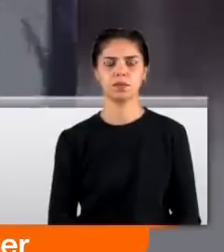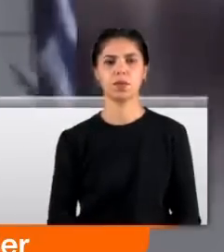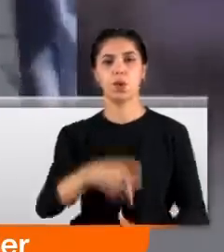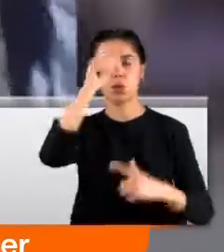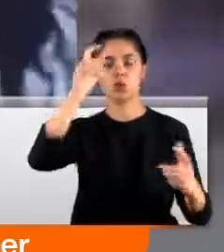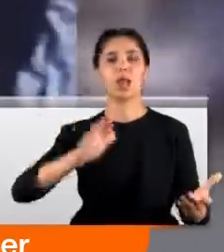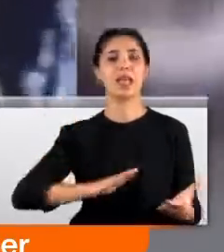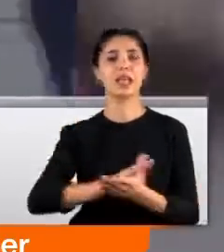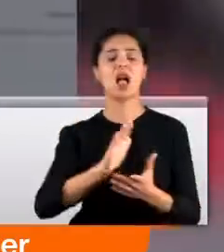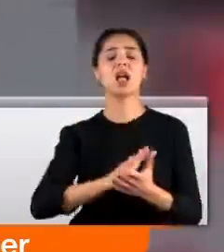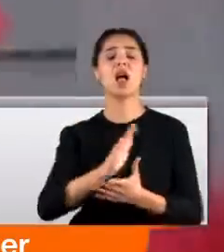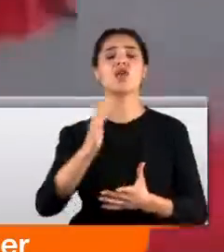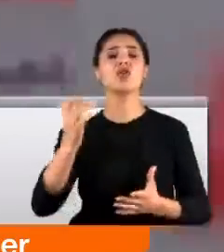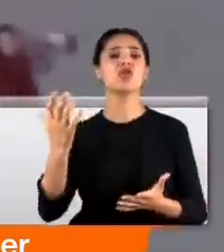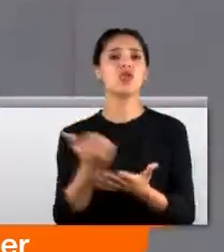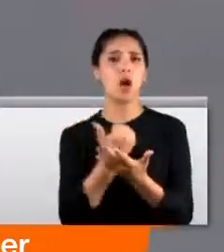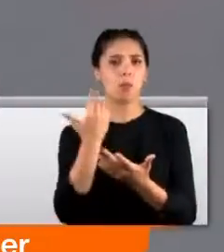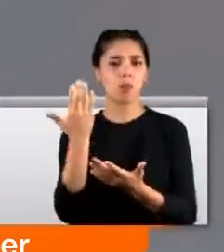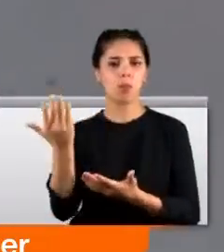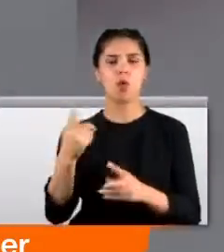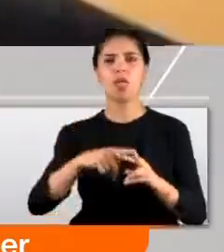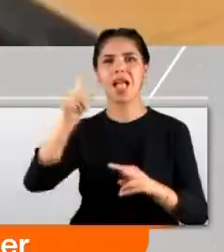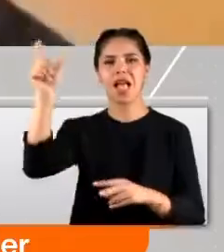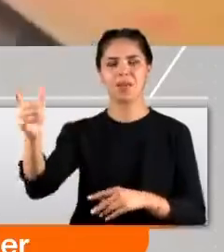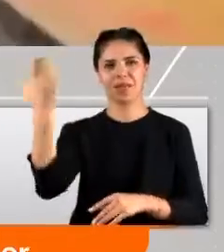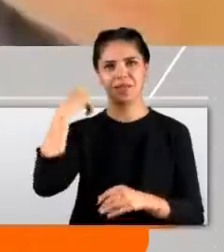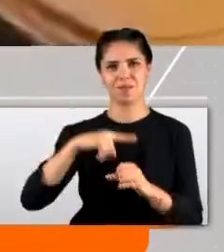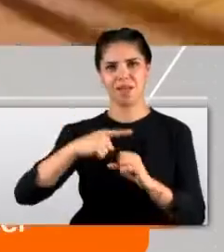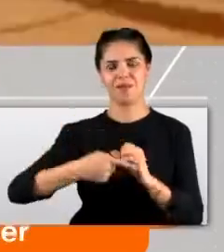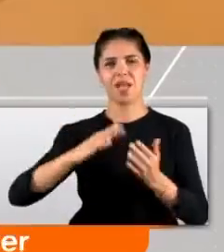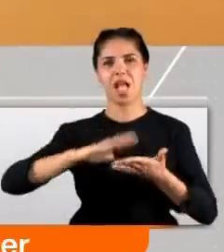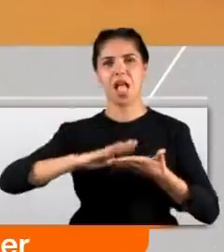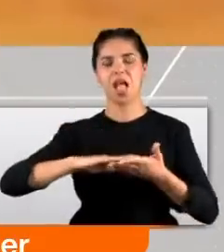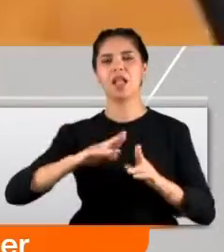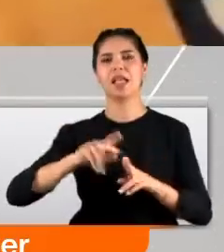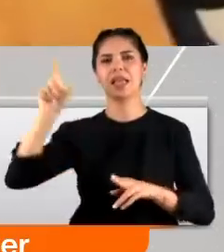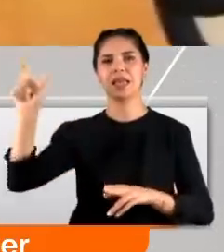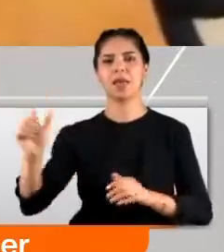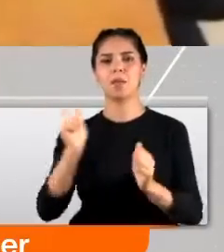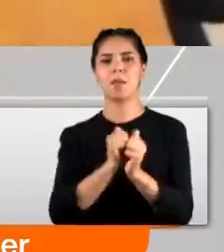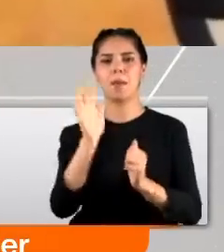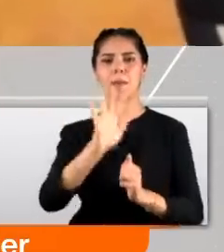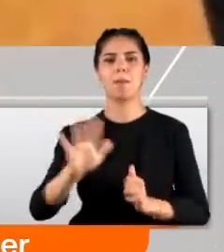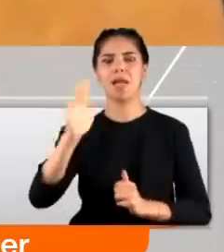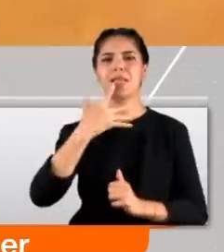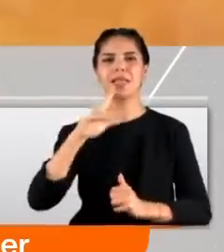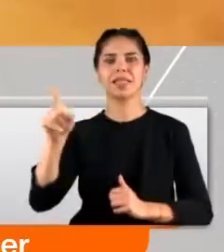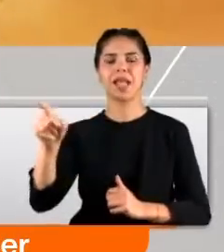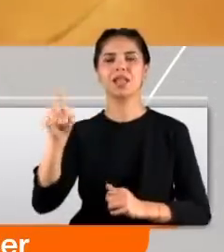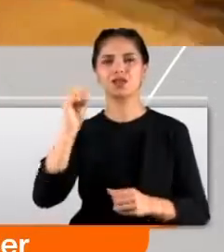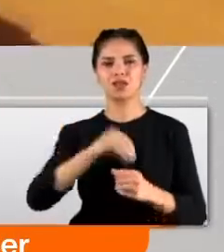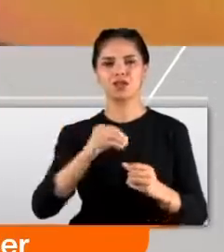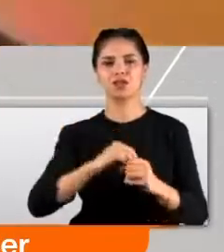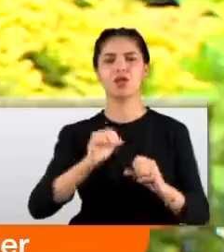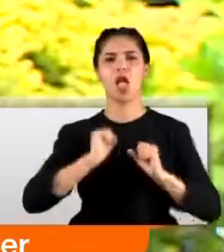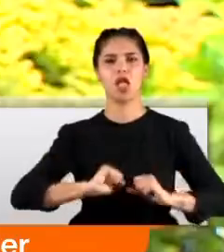Türkiye kaykay şampiyonu milli sporcu Alparslan Ayhan geçtiğimiz hafta arkadaşı Kerem Şahinoğlu ile Maltepe sahilindeki kaykay parkında